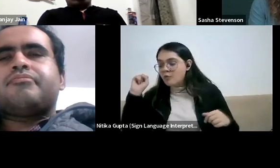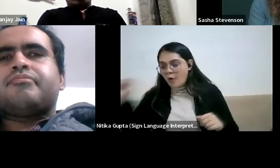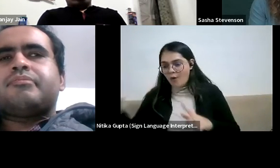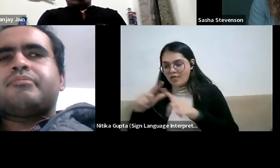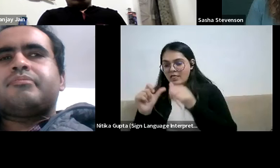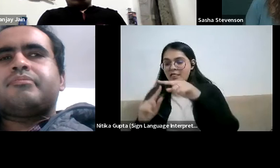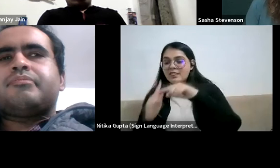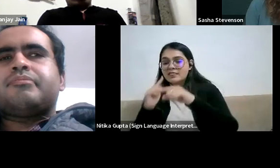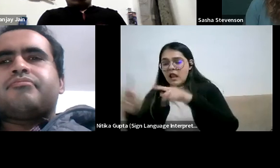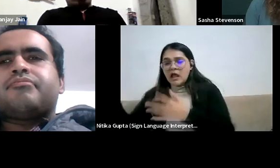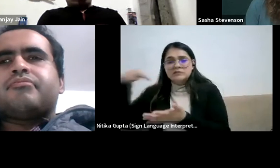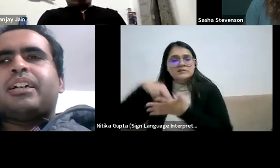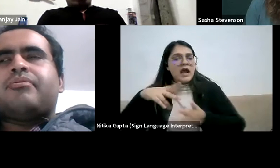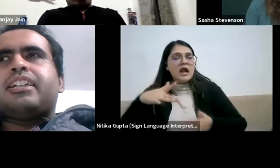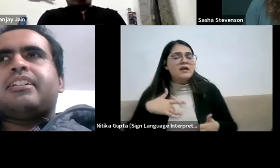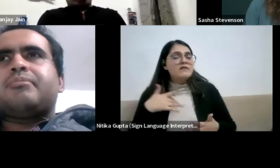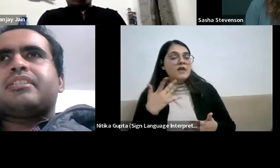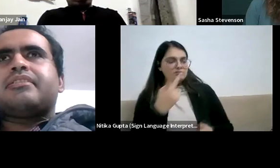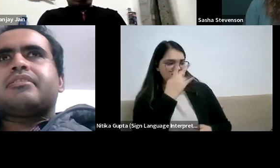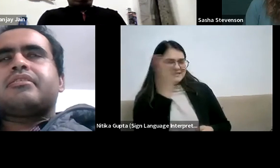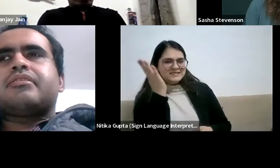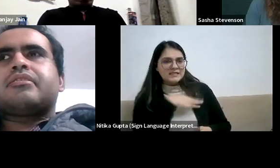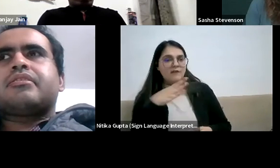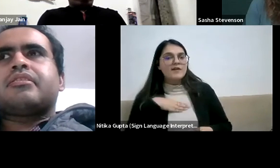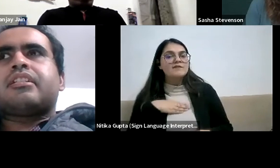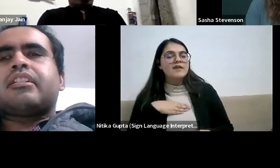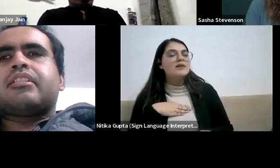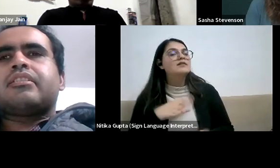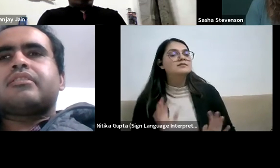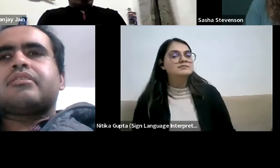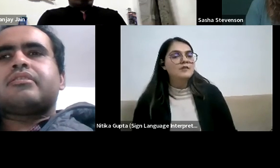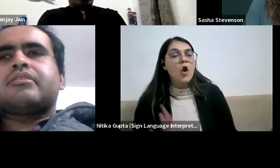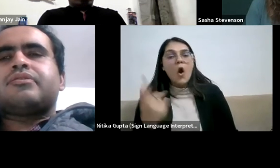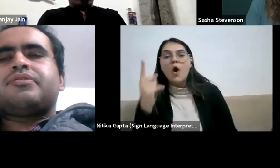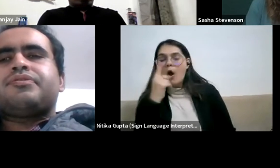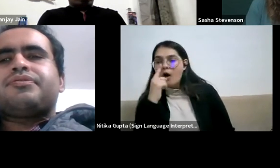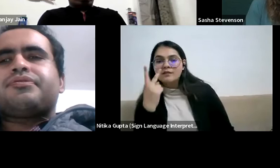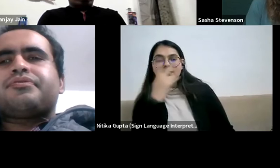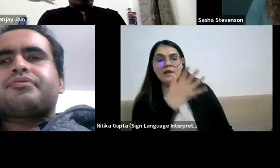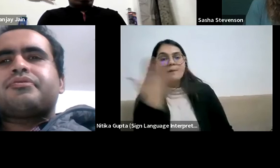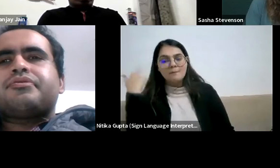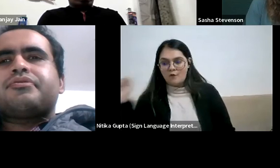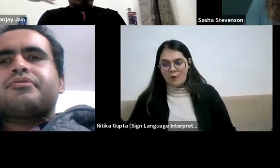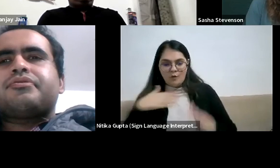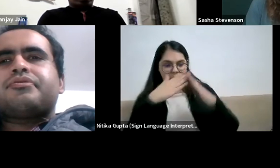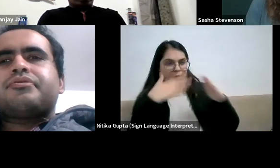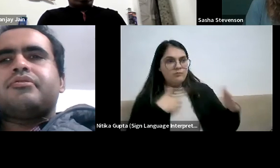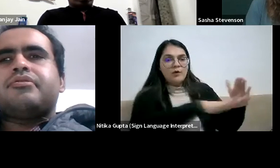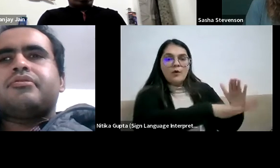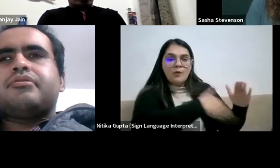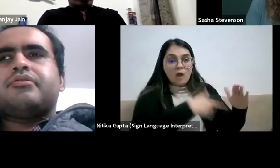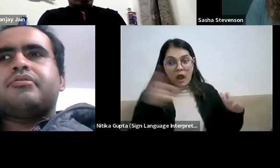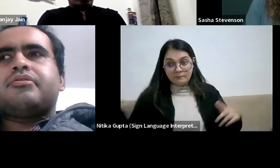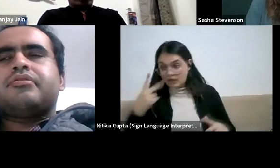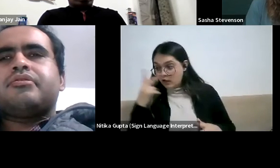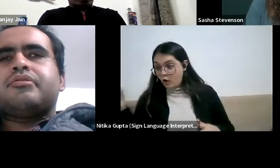नॉट स्टैंड, क्योंकि वो लोग 1000 साल Power से वही लोग हैं। dynamics. तो उनके घर में बर्तन मांजती है और वही सरपंच बन गई, तो